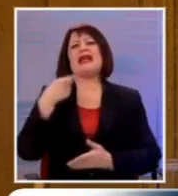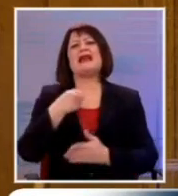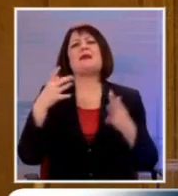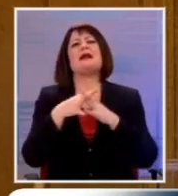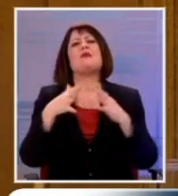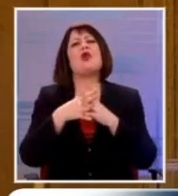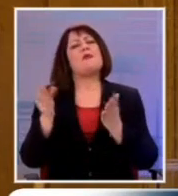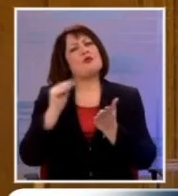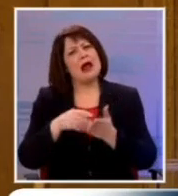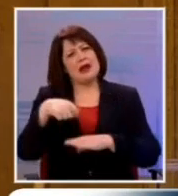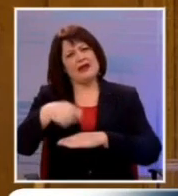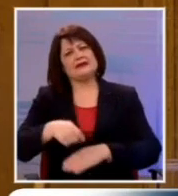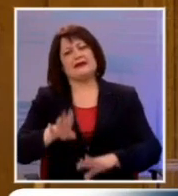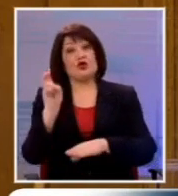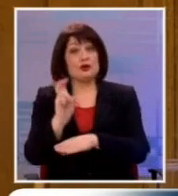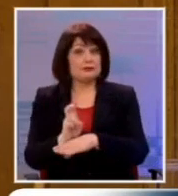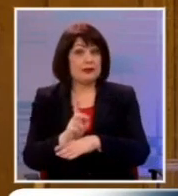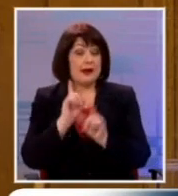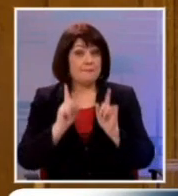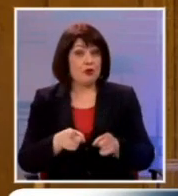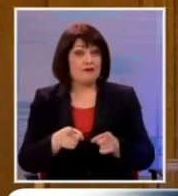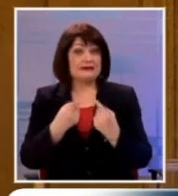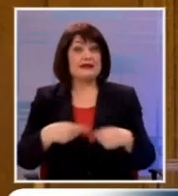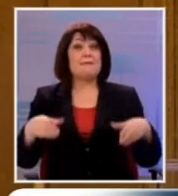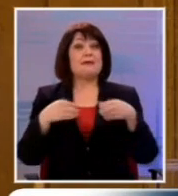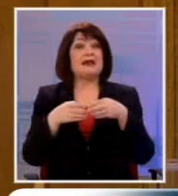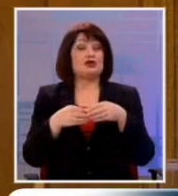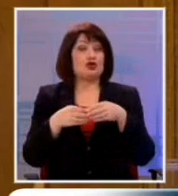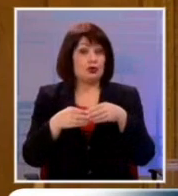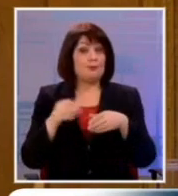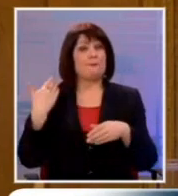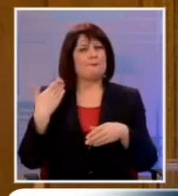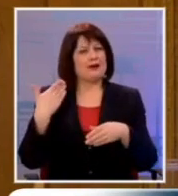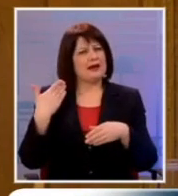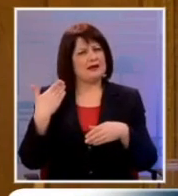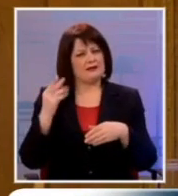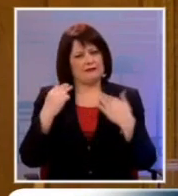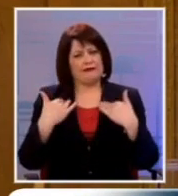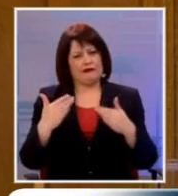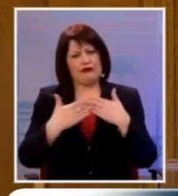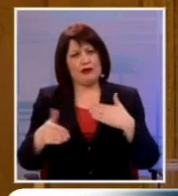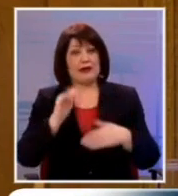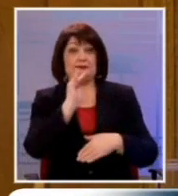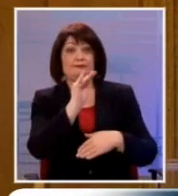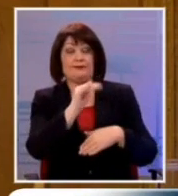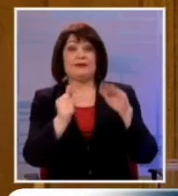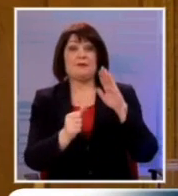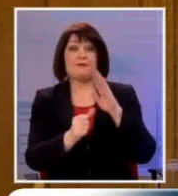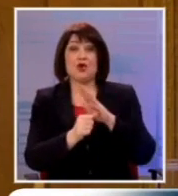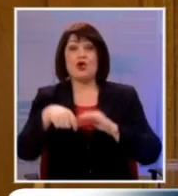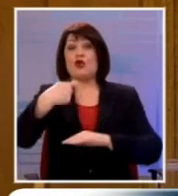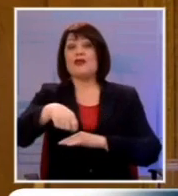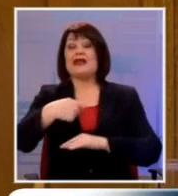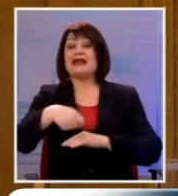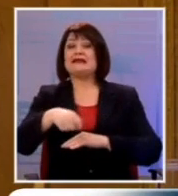πολέμου. Εκκρεμείται με βάση απόφαση της Επιτροπής μας κατά την προηγούμενη Σύνοδο η πρόσκληση προς τον Πρόεδρο του